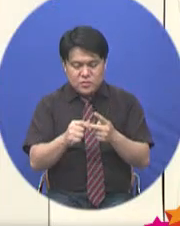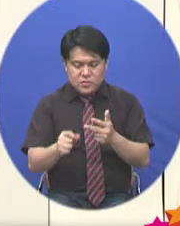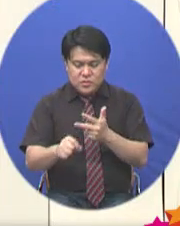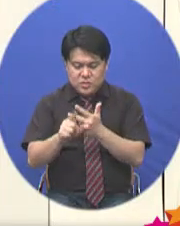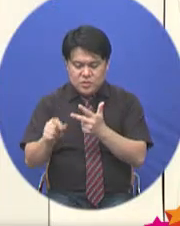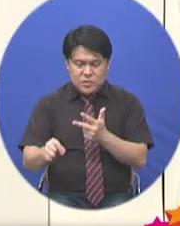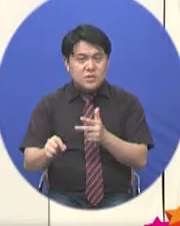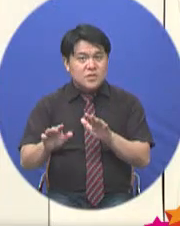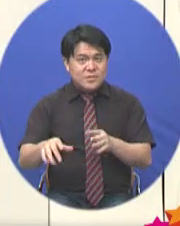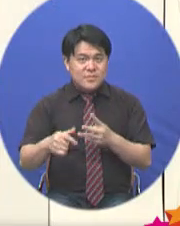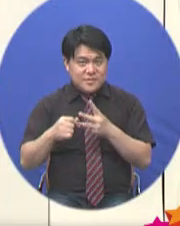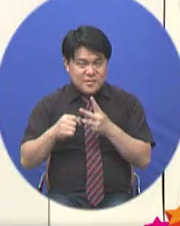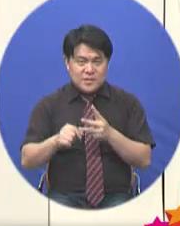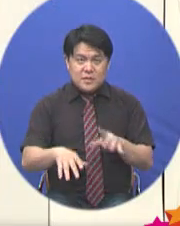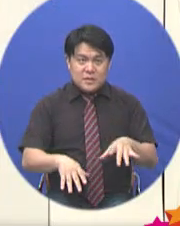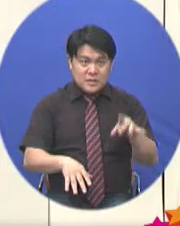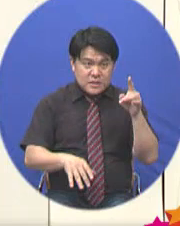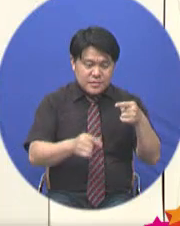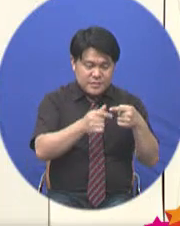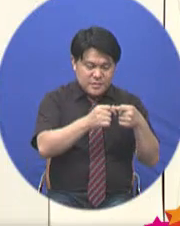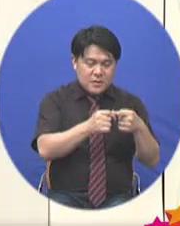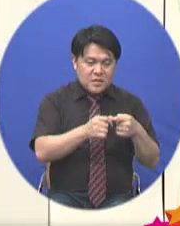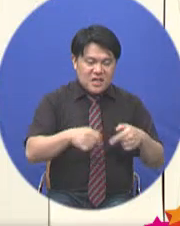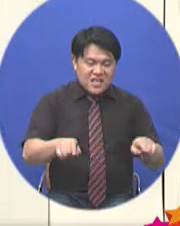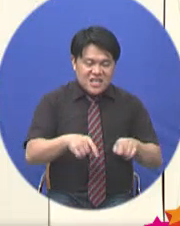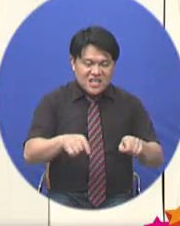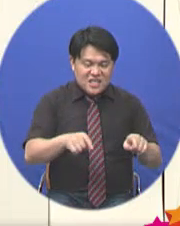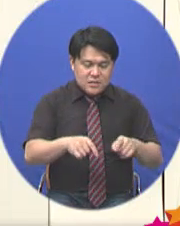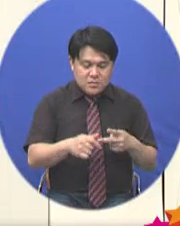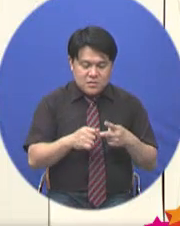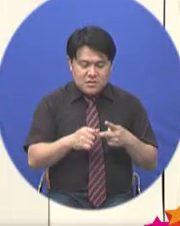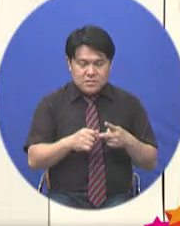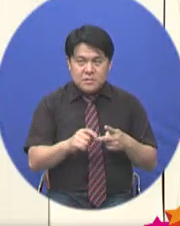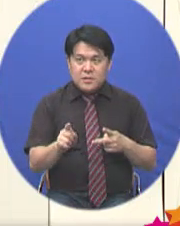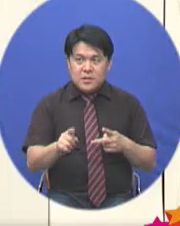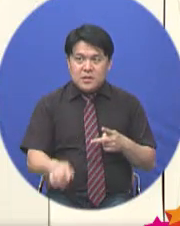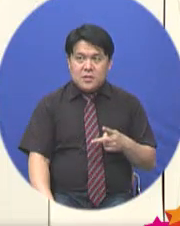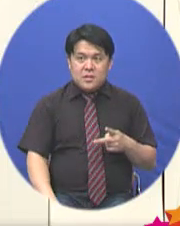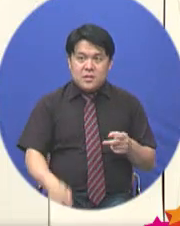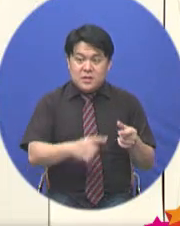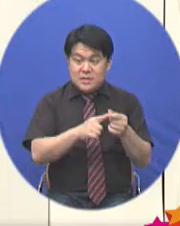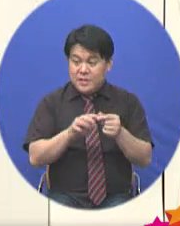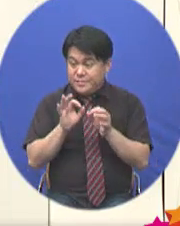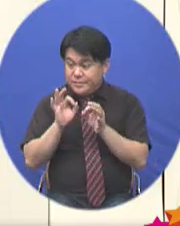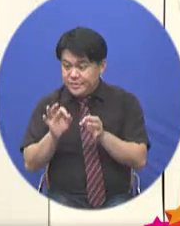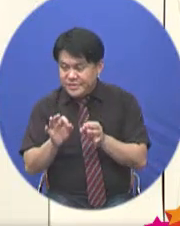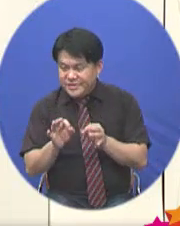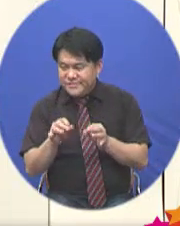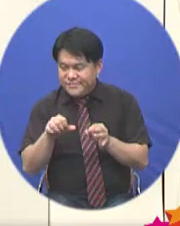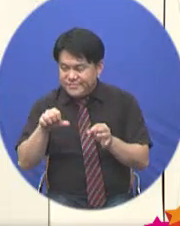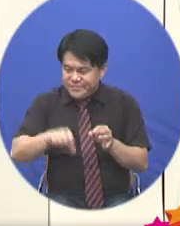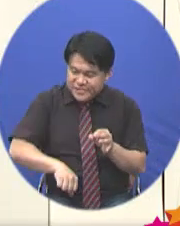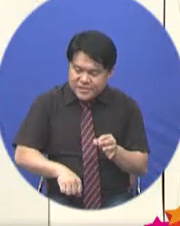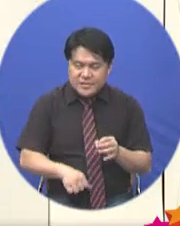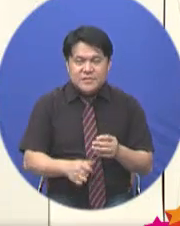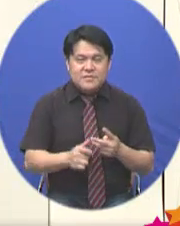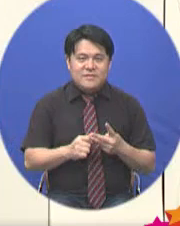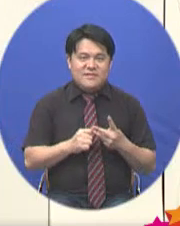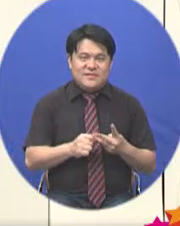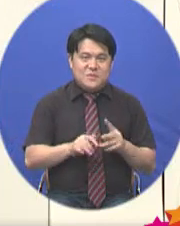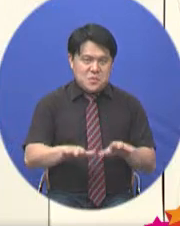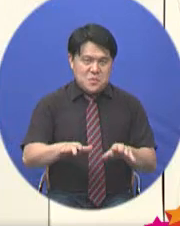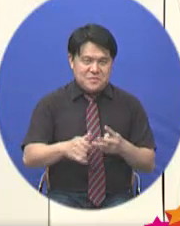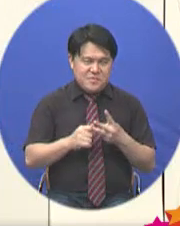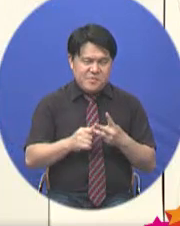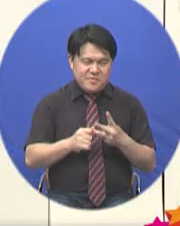처음에는 워낙 떨려가지고 네. 실패했고 두 번째는 자막을 보고 하다가 실패했거든요. 실패했고 이제